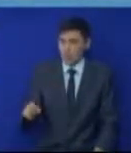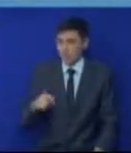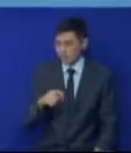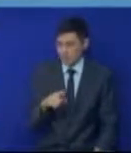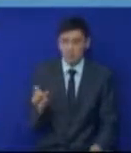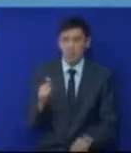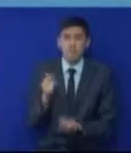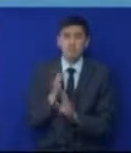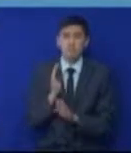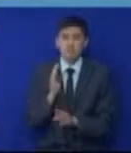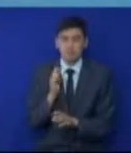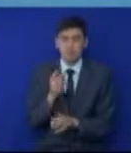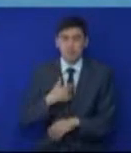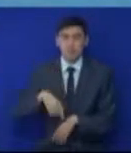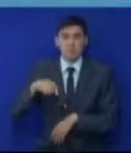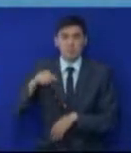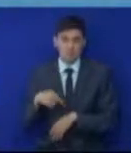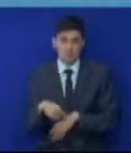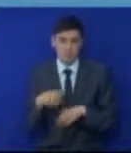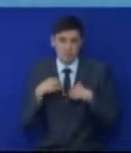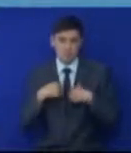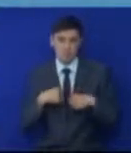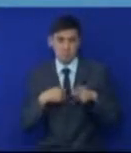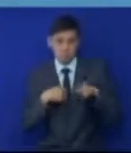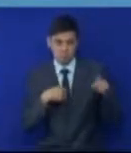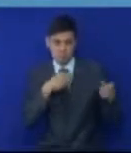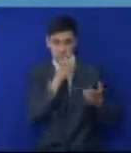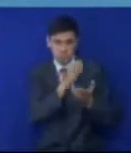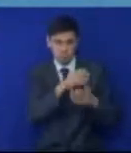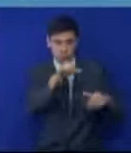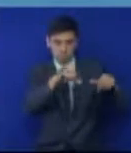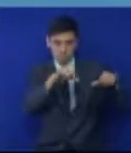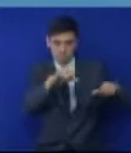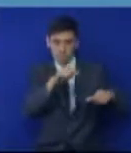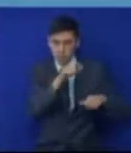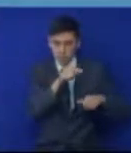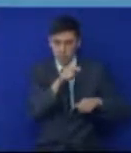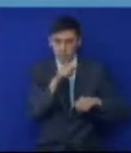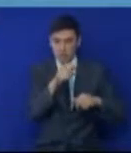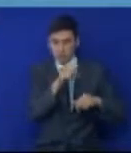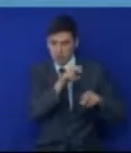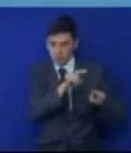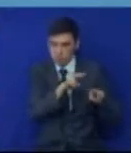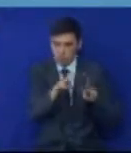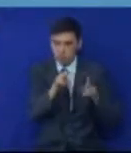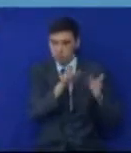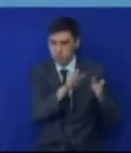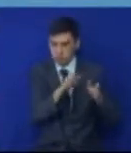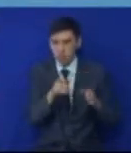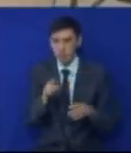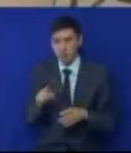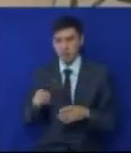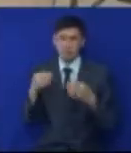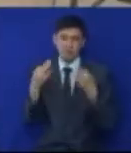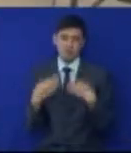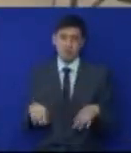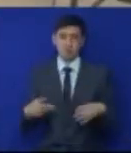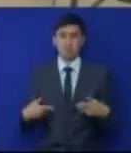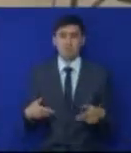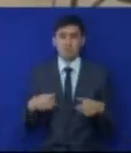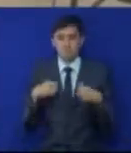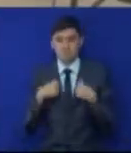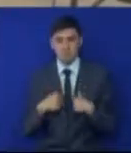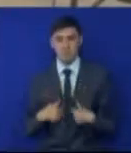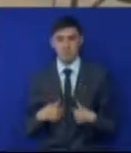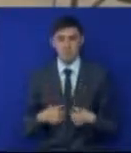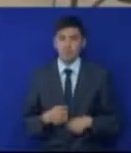азаматтар қаламыздың көшелерінде өздерін қорғайтын адамдардың бар екенін сезінгендіктен сенімді түрде алаңсыз жүре алады. Күзетке